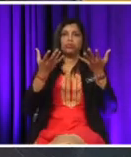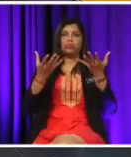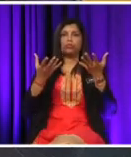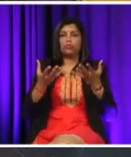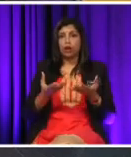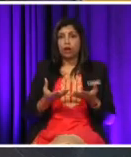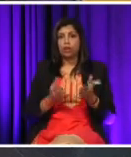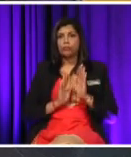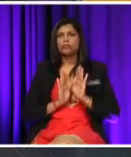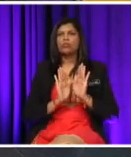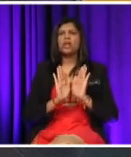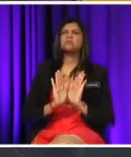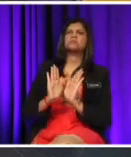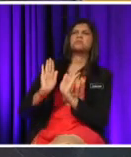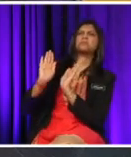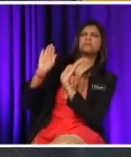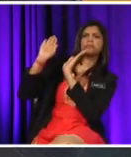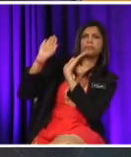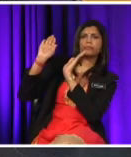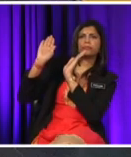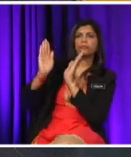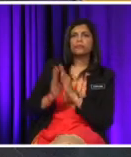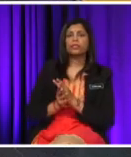terbang naik ke atas